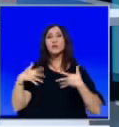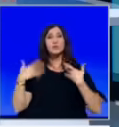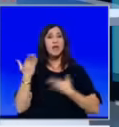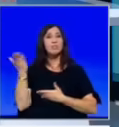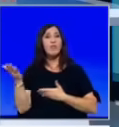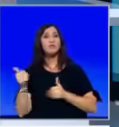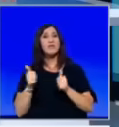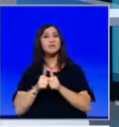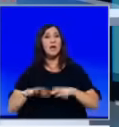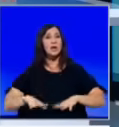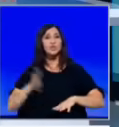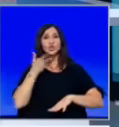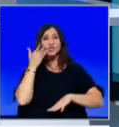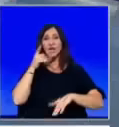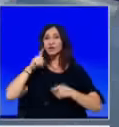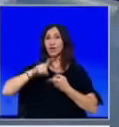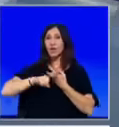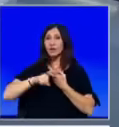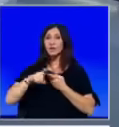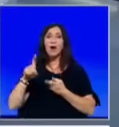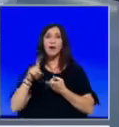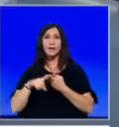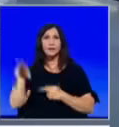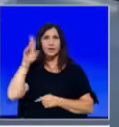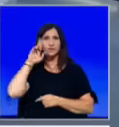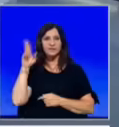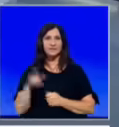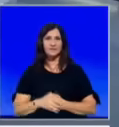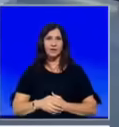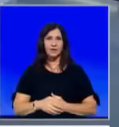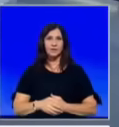на неговите съграждани ще ни разкаже Карина Караниотова. Здравей, Кари!